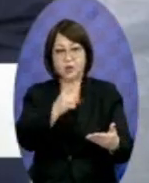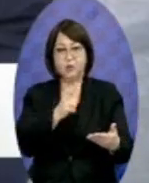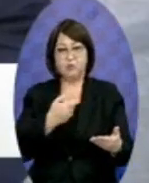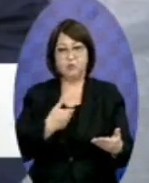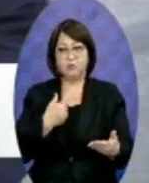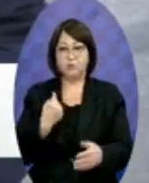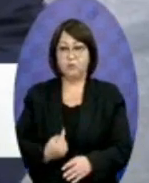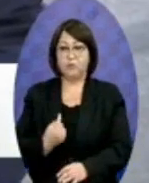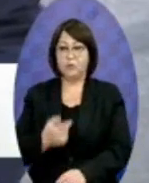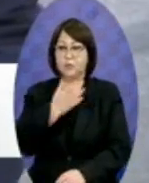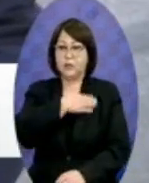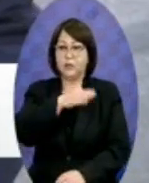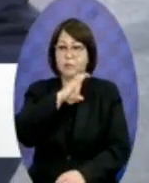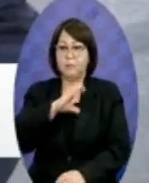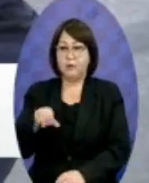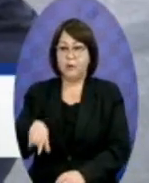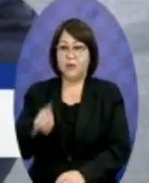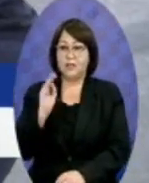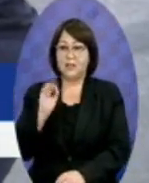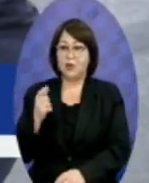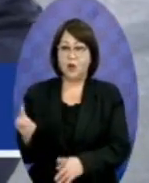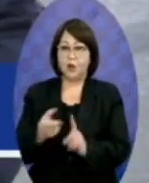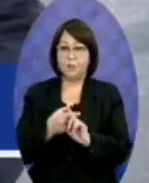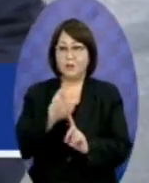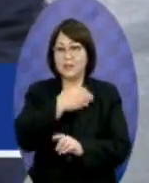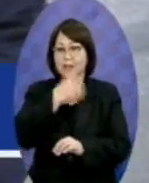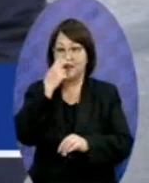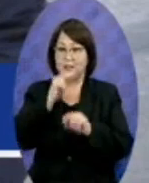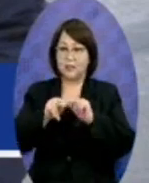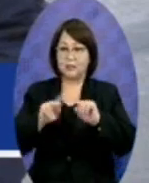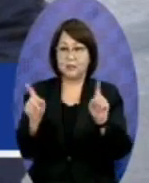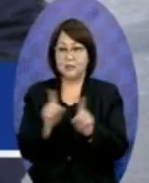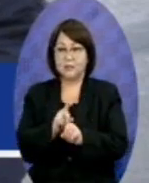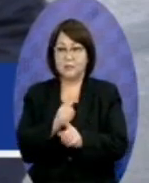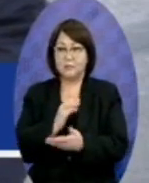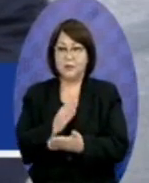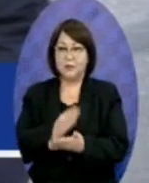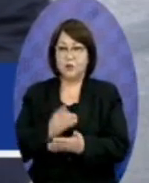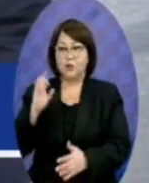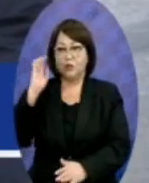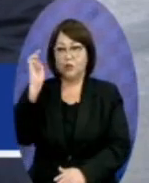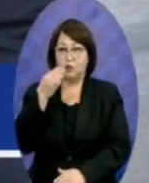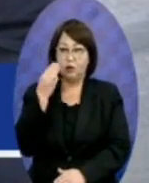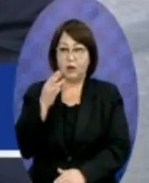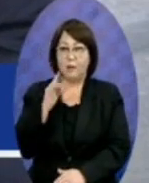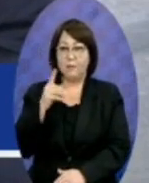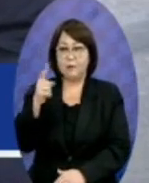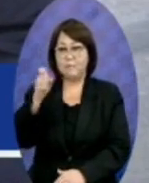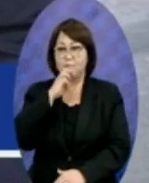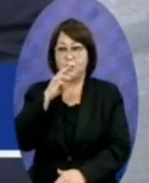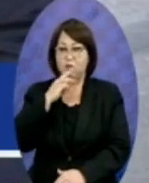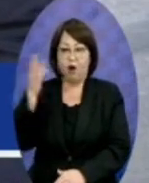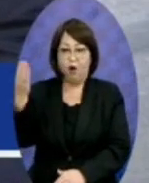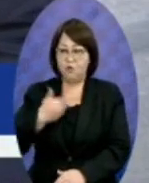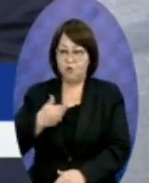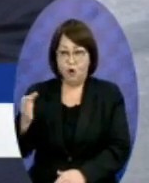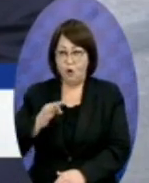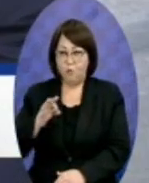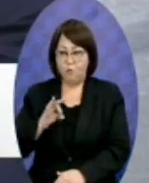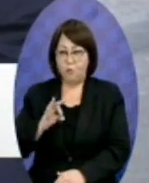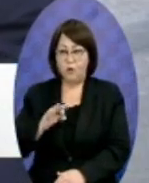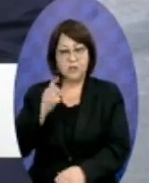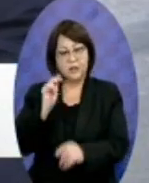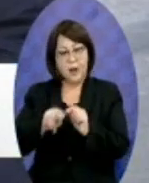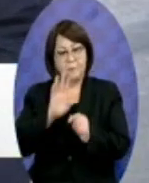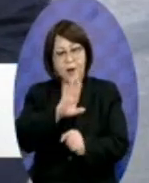байгаа. За тэгэхээр цагдаагийн байгууллагаас энэ иргэдээр бол мөрдөн байцаалтын ажиллагаа явуулж байгаа учраас бол тодорхой ямар нэг мэдээллийг бол өгөхгүй байгаа. За шалгаж байгаа гэснээс